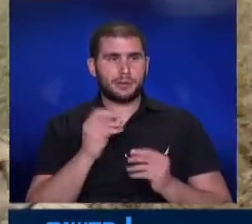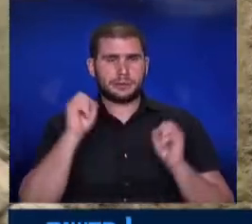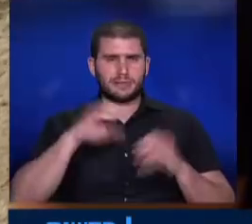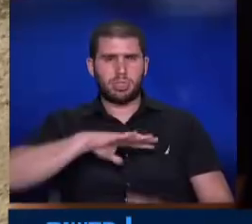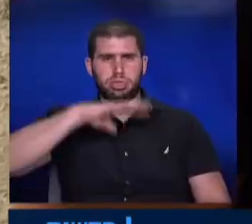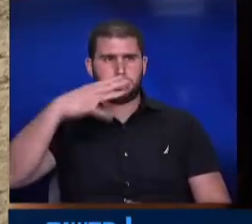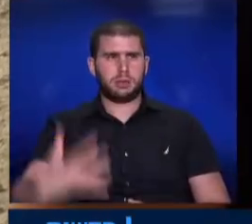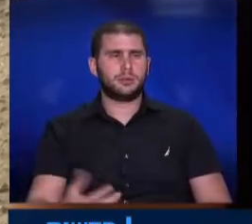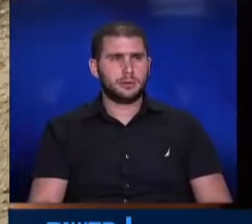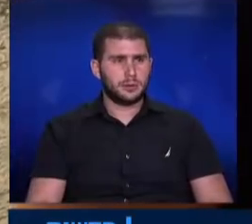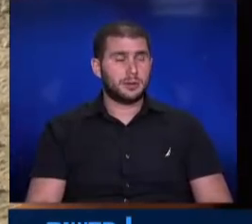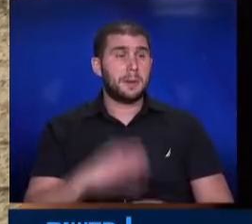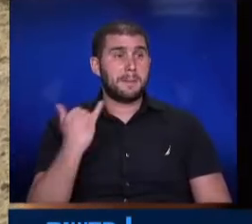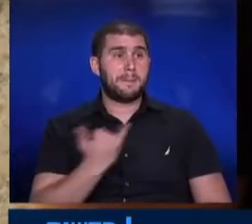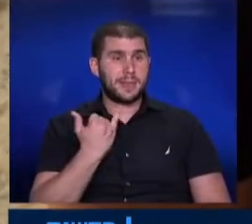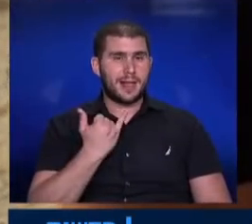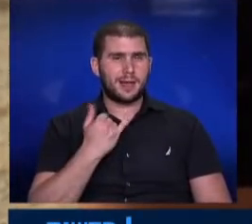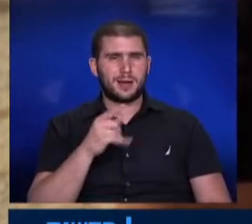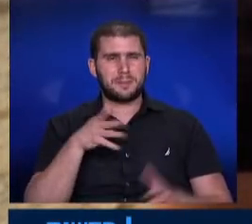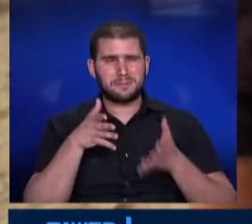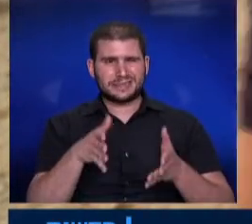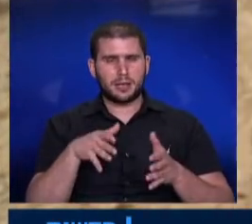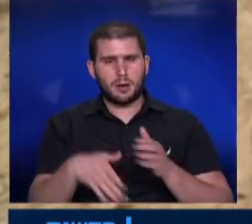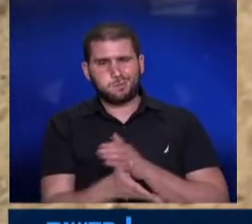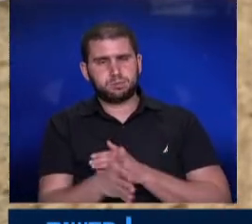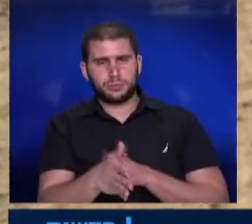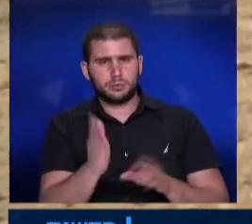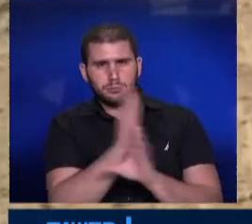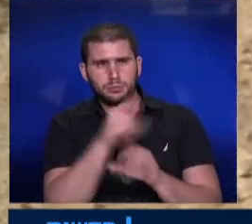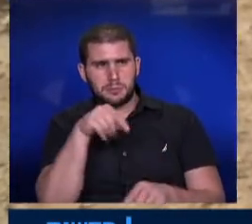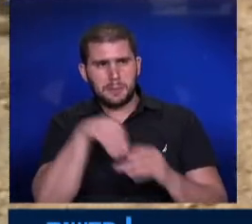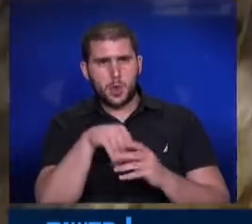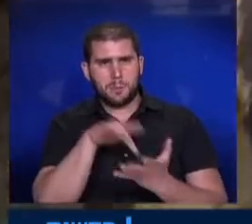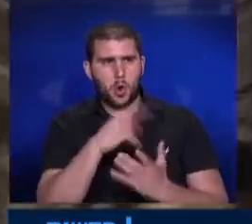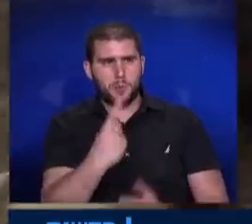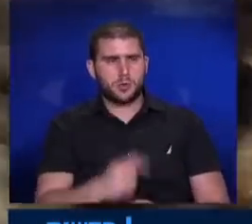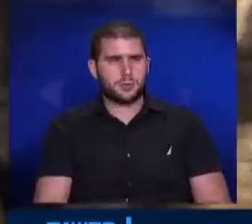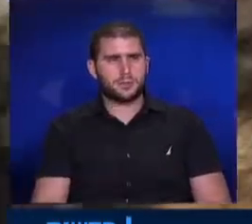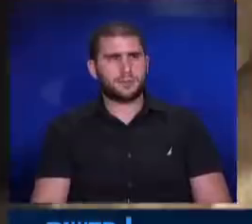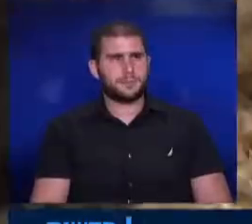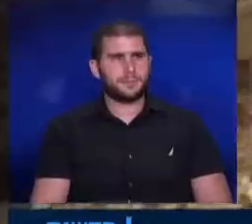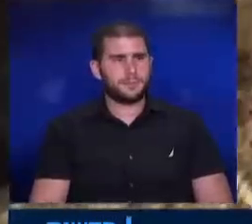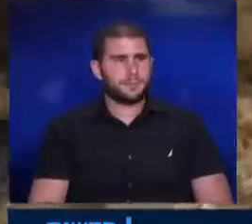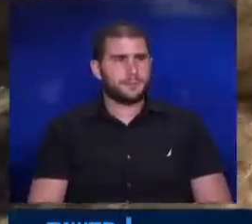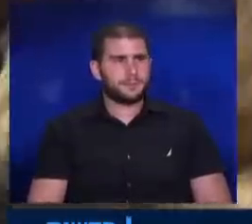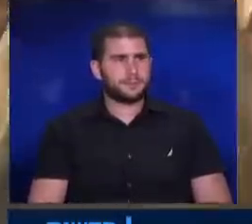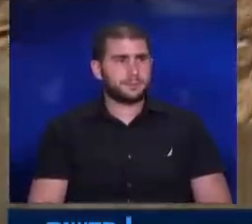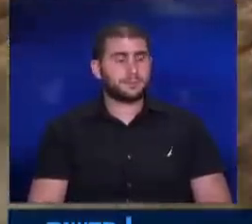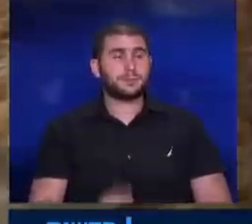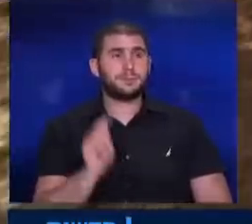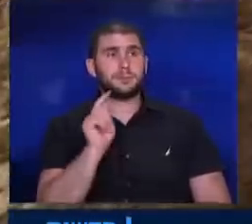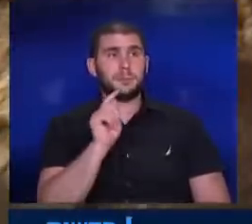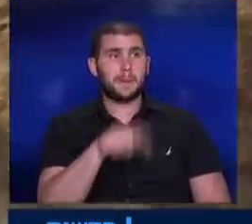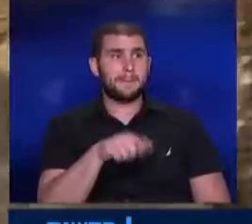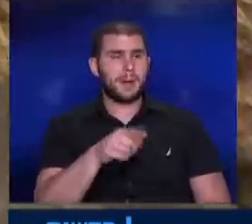מזבלה. בדרך כלל הסלקות נמצאות פה במקומות האלה מחוץ לבתים. עכשיו מגיע הבינגו